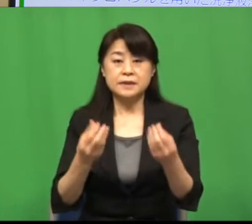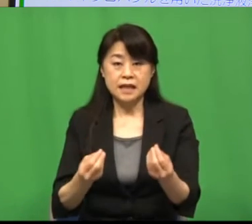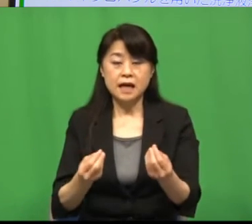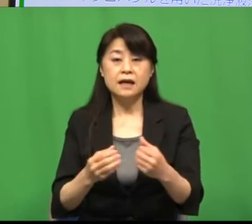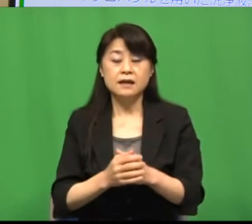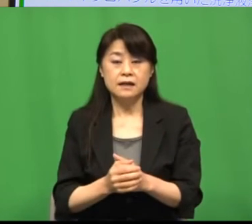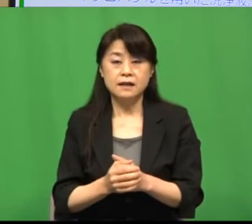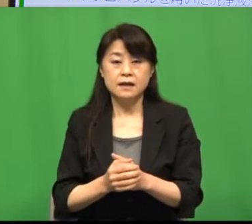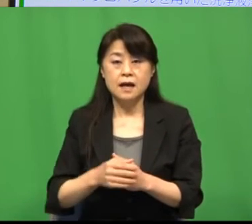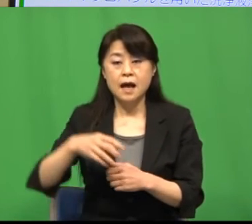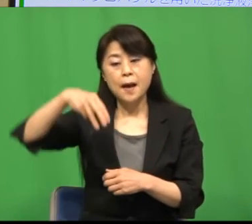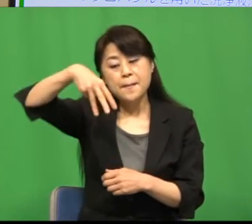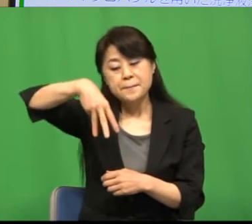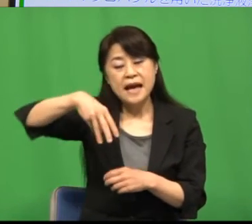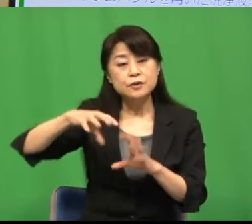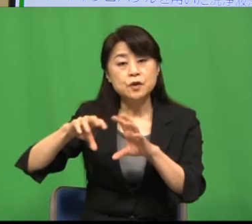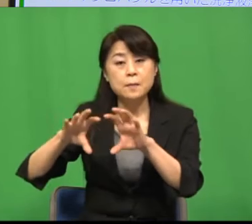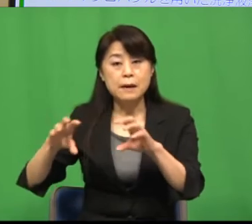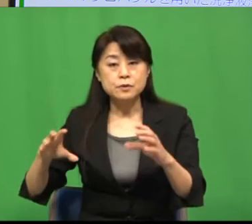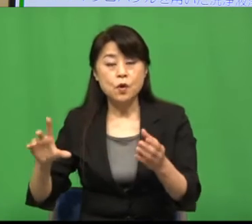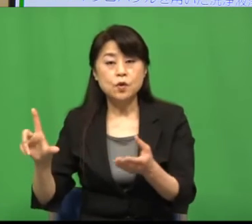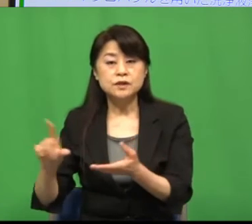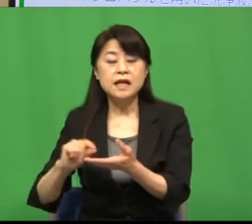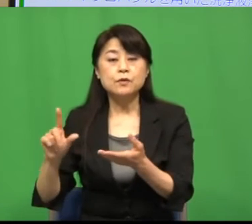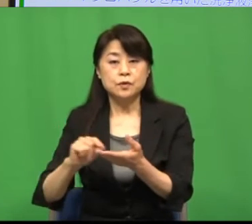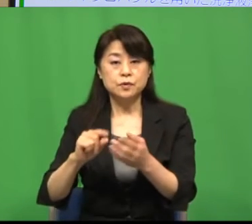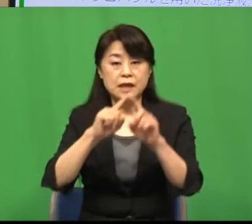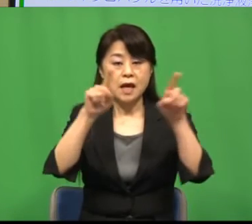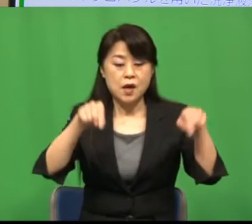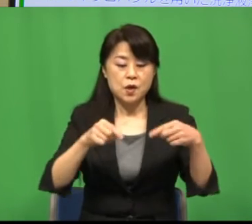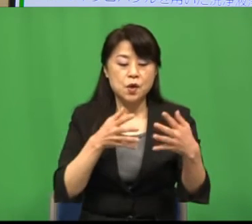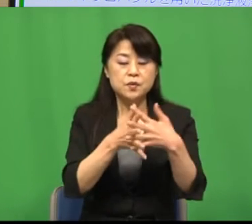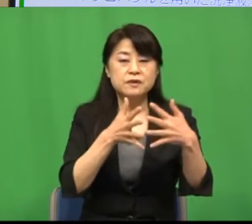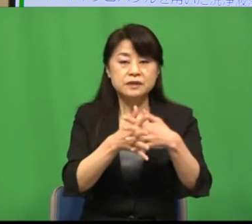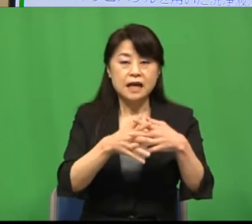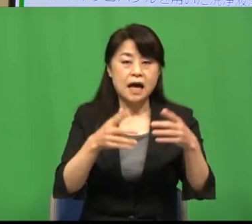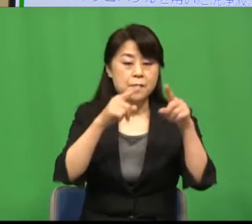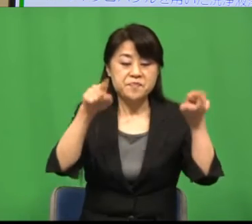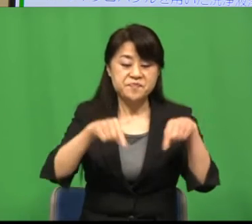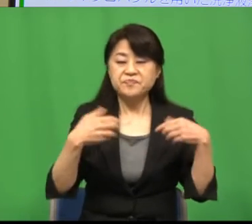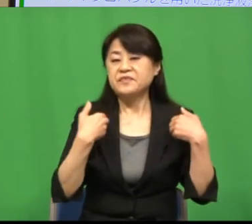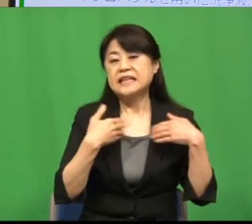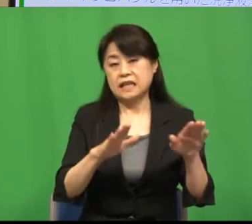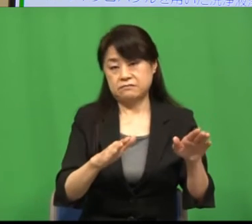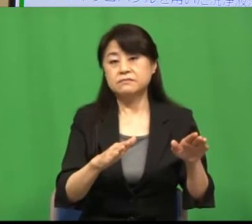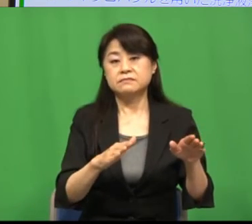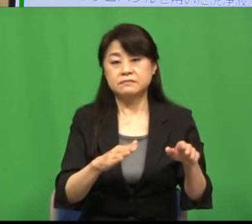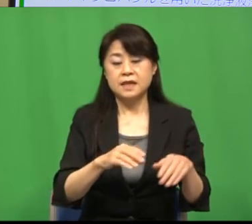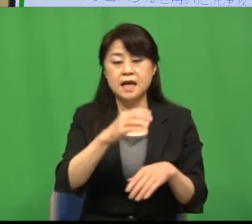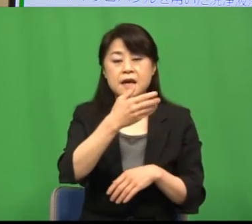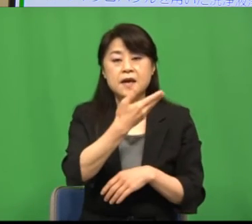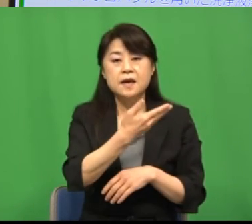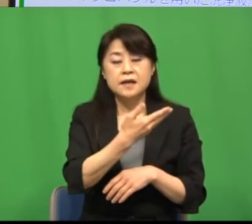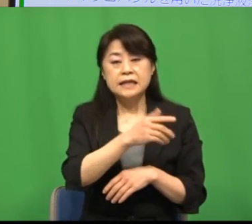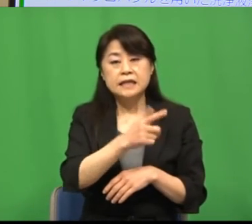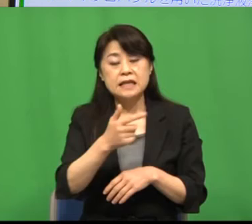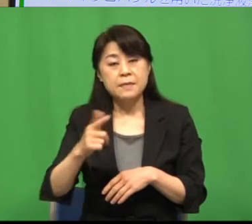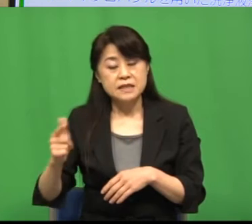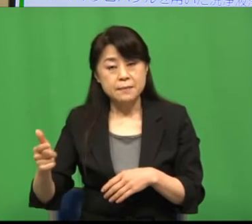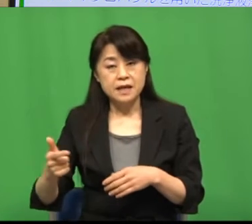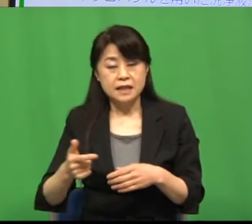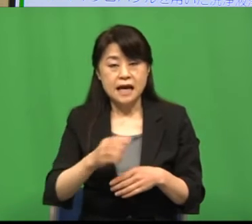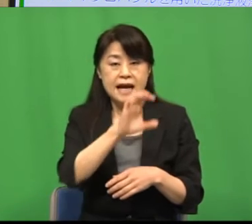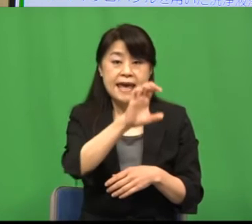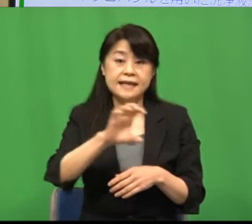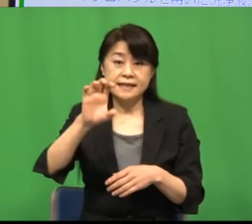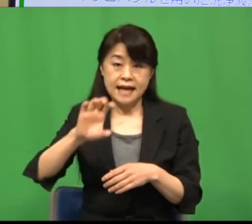マイクロバブルを活用することによりフィルターが不要になりました。また水や油を問わずさまざまな種類の液